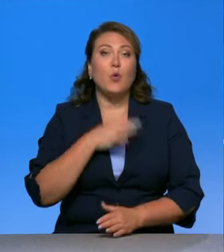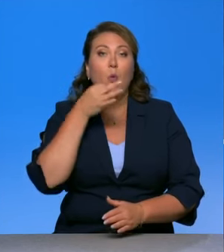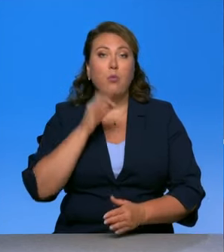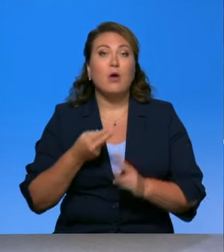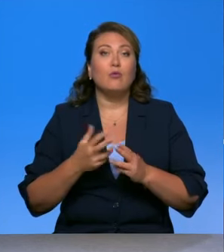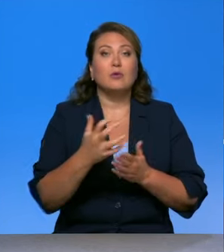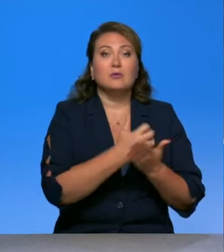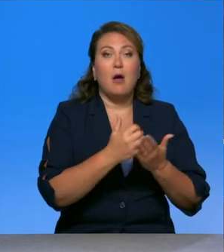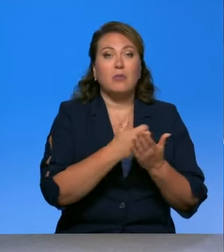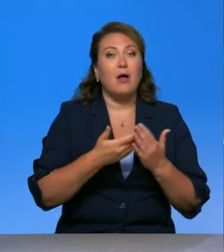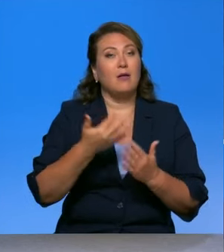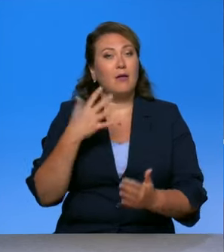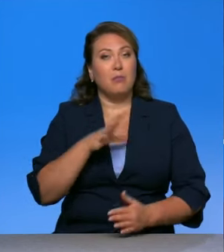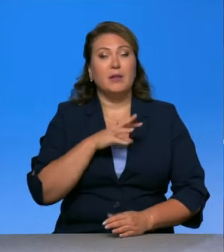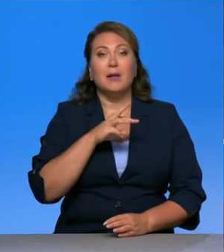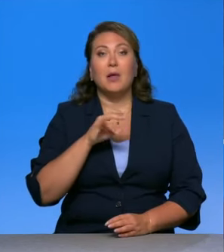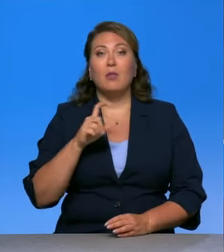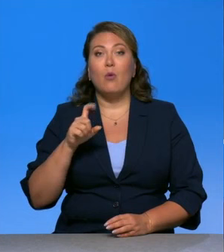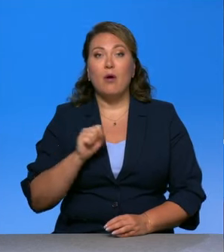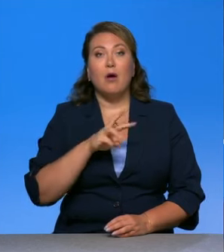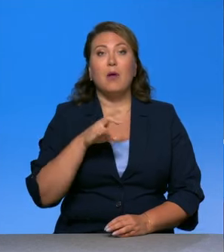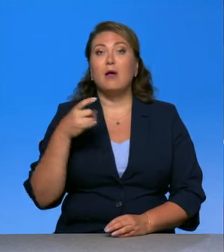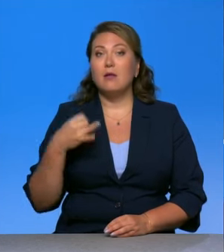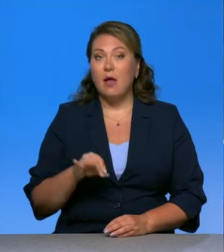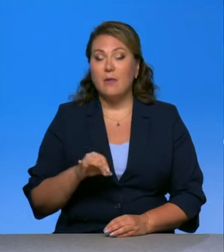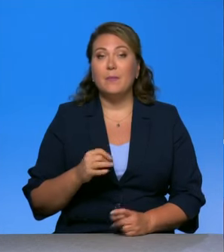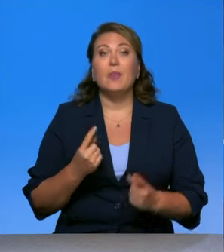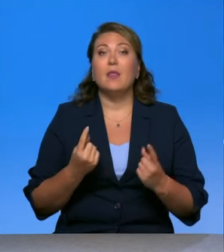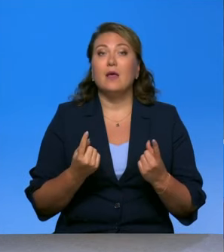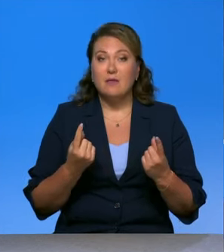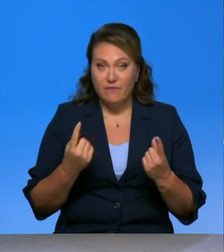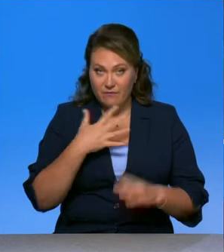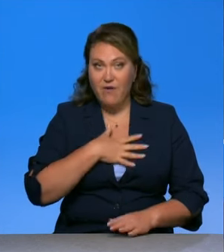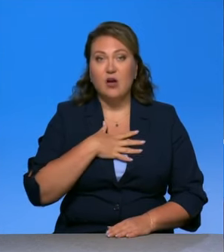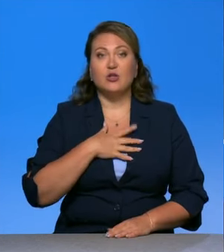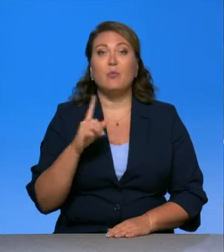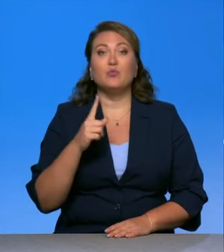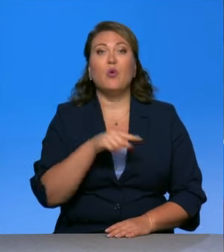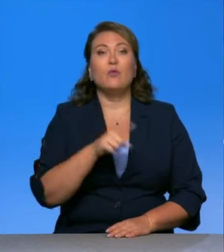Микуха Маклай. Это достаточно важно, потому что выдающийся деятель,